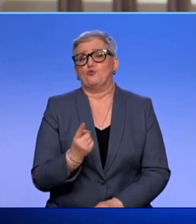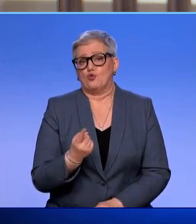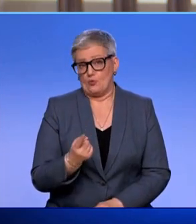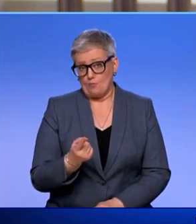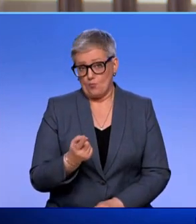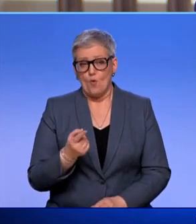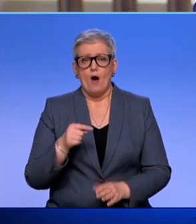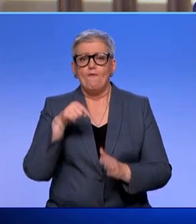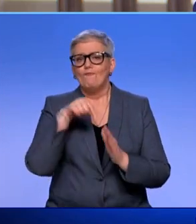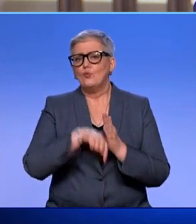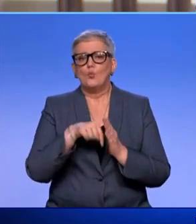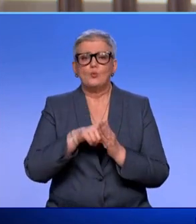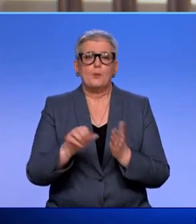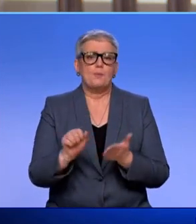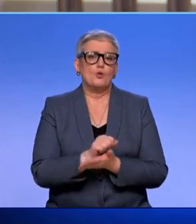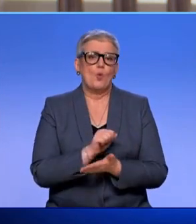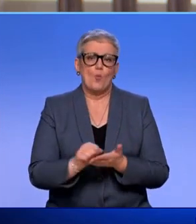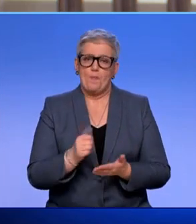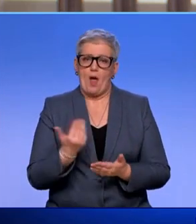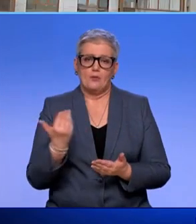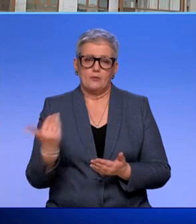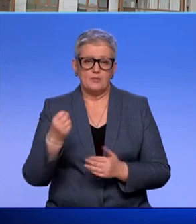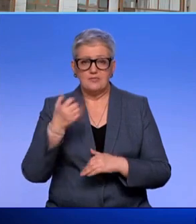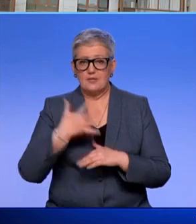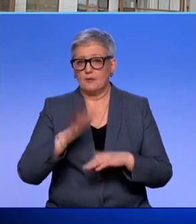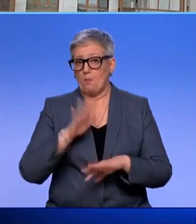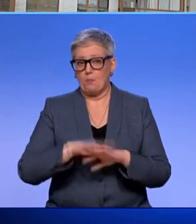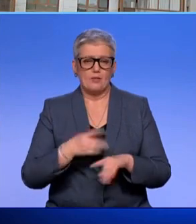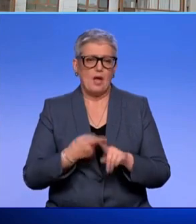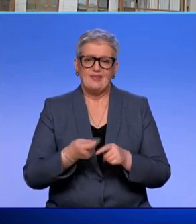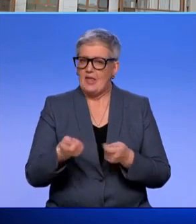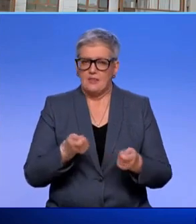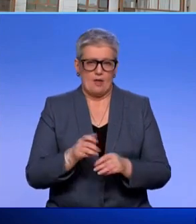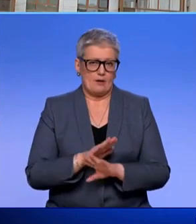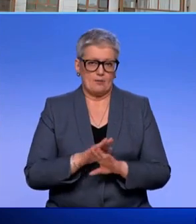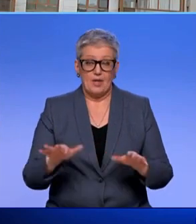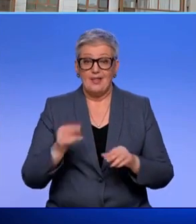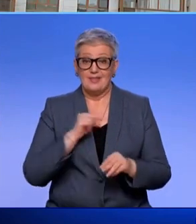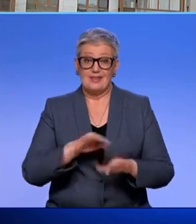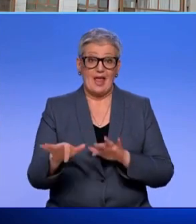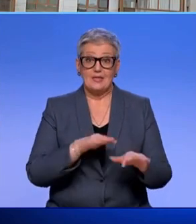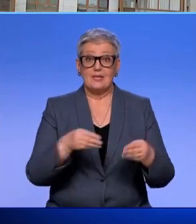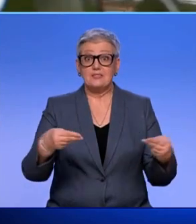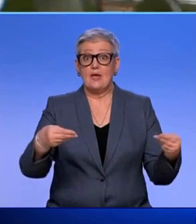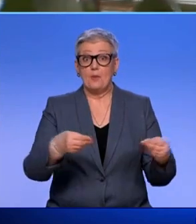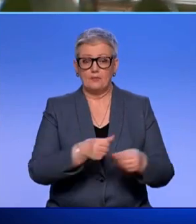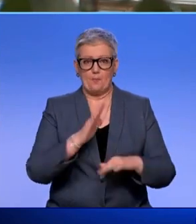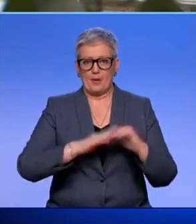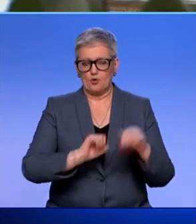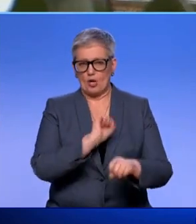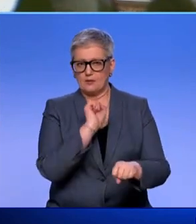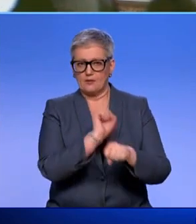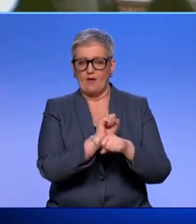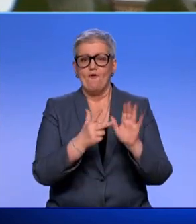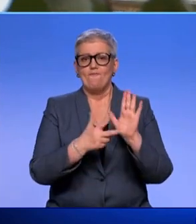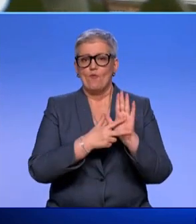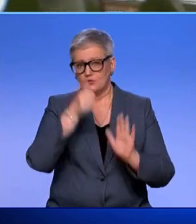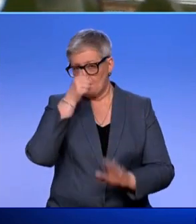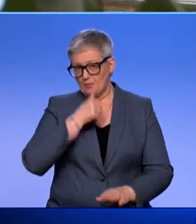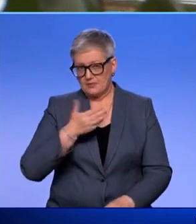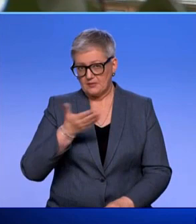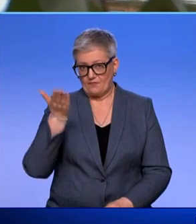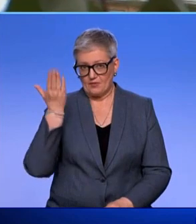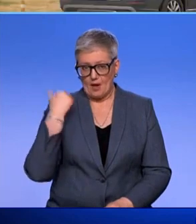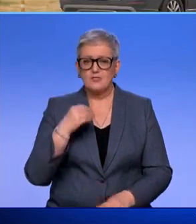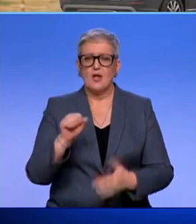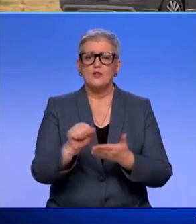Никак это внутренними документами Центрального банка не регламентировано. Деятельность кооператива практически остановилась 8 месяцев назад.